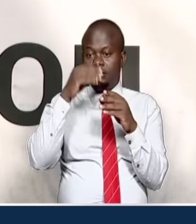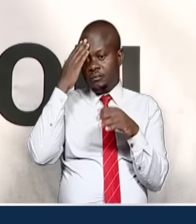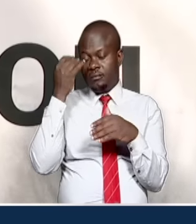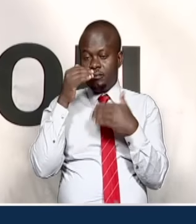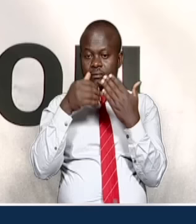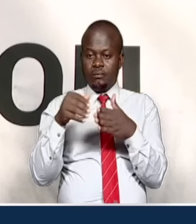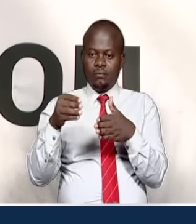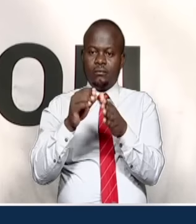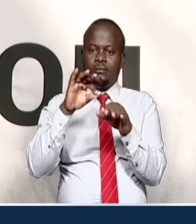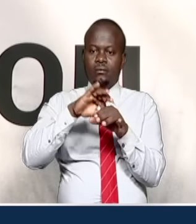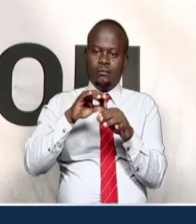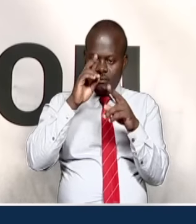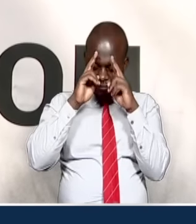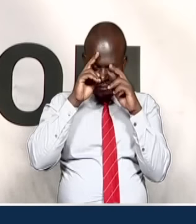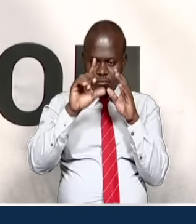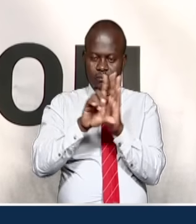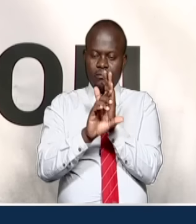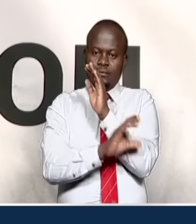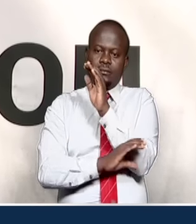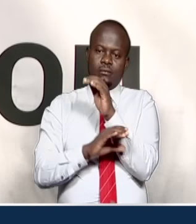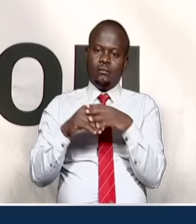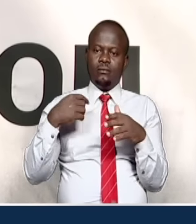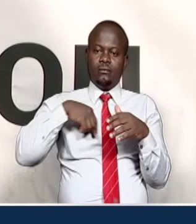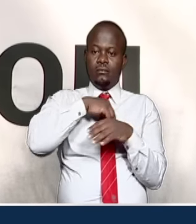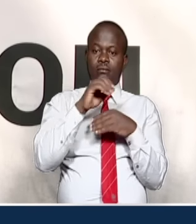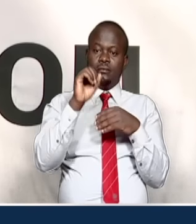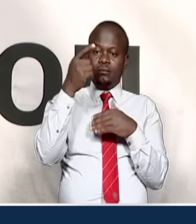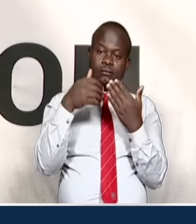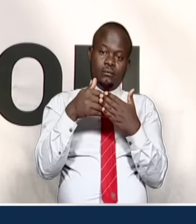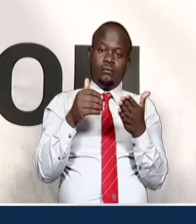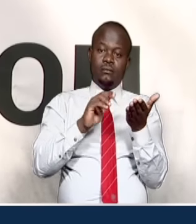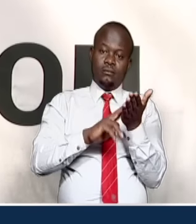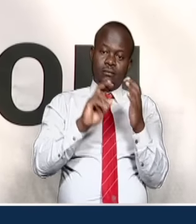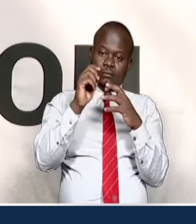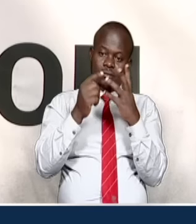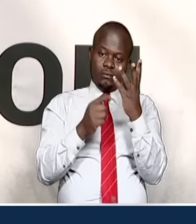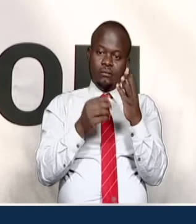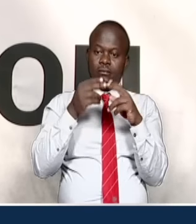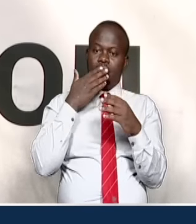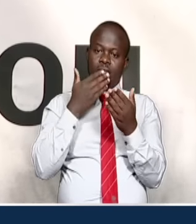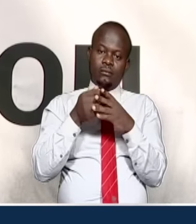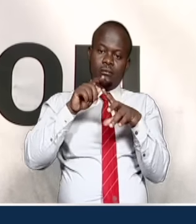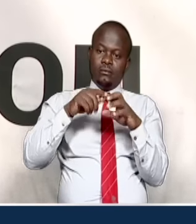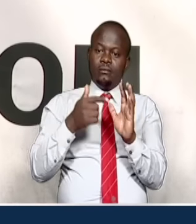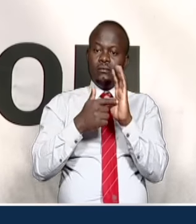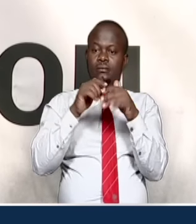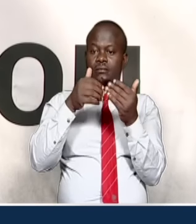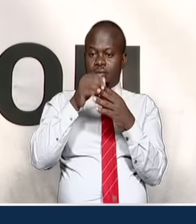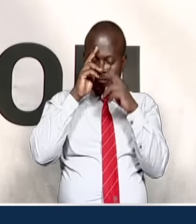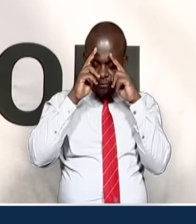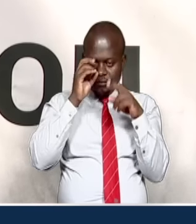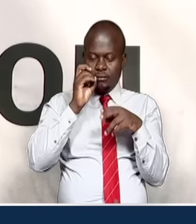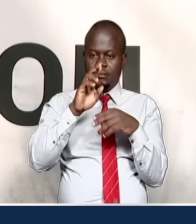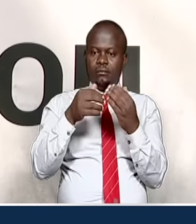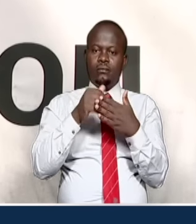niba inzira y'amatora yubahiriza amategeko y'igihugu. Mbere na mbere ni uguhamya ko ibintu bigenda neza bishingiye ku kwerekana ko byubahirijwe cyangwa